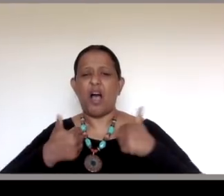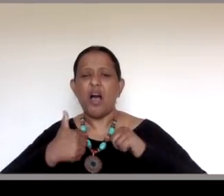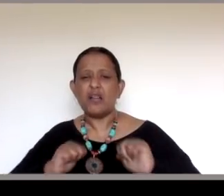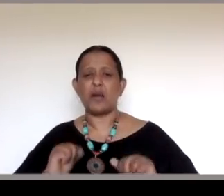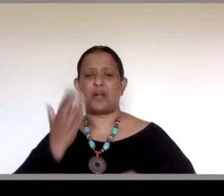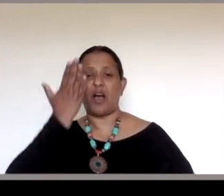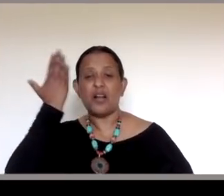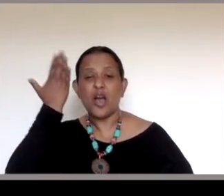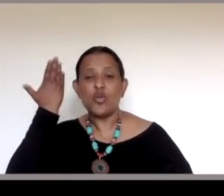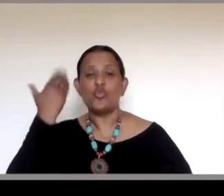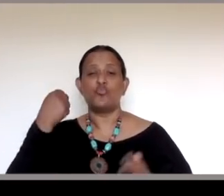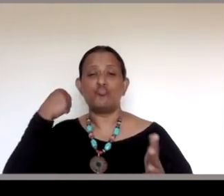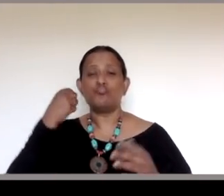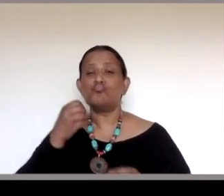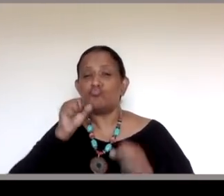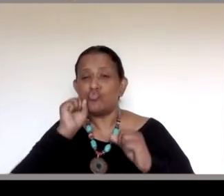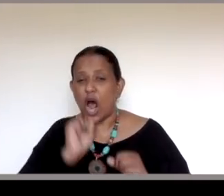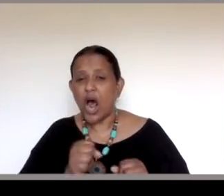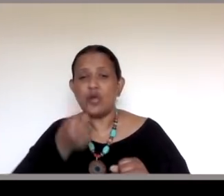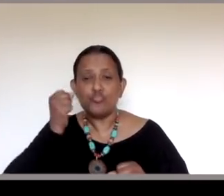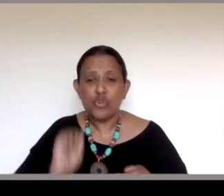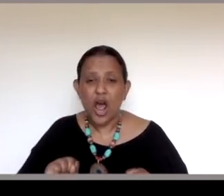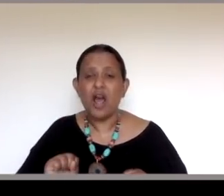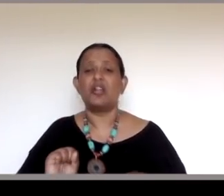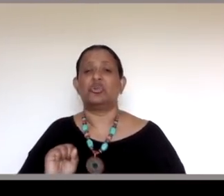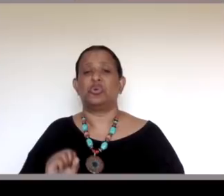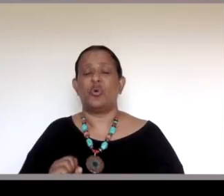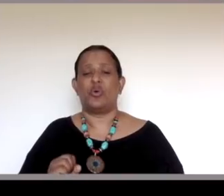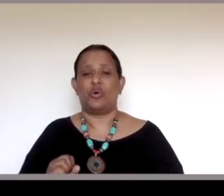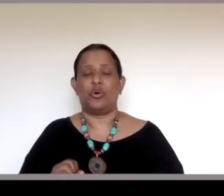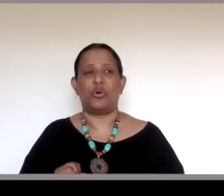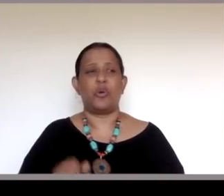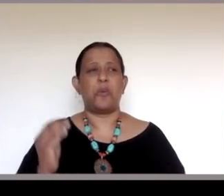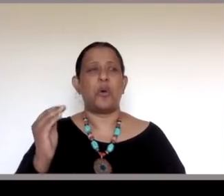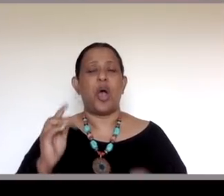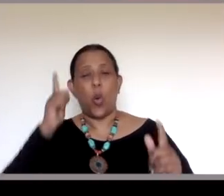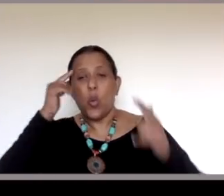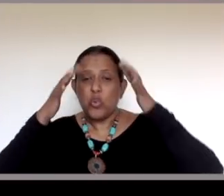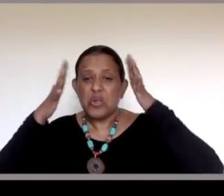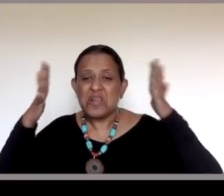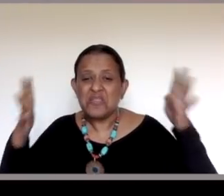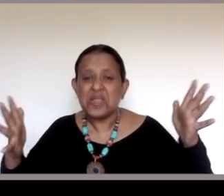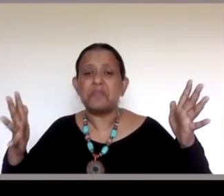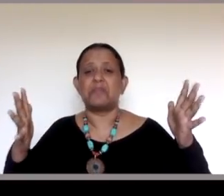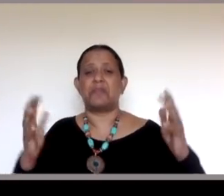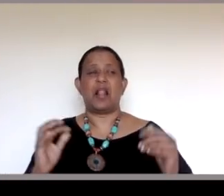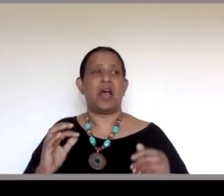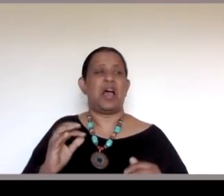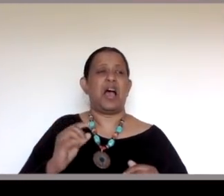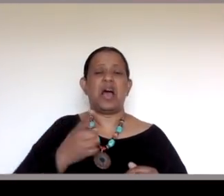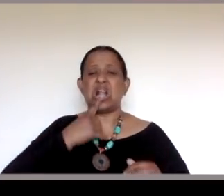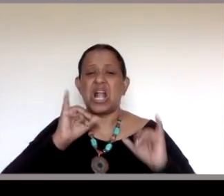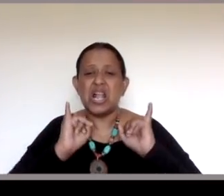குழந்தைகள் ஜாடியட்ட மூடிய வகை அவர்கள் போத்தலக்கேற்ற மூடியை போன்றவர்கள் ஒபட்ட கால் பவத்தின பிரீத்தி அவசியம் உங்களுக்கு நிலையான